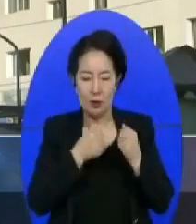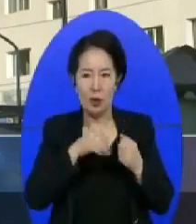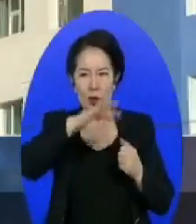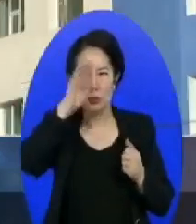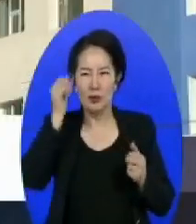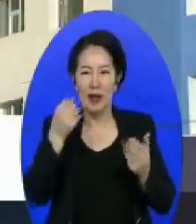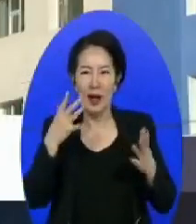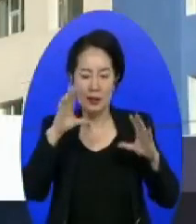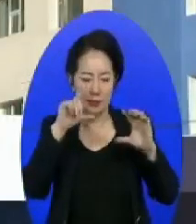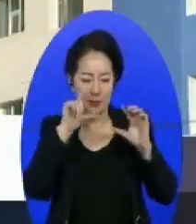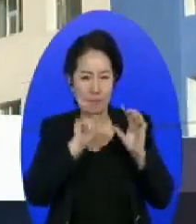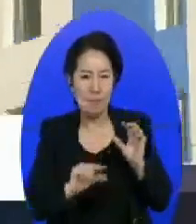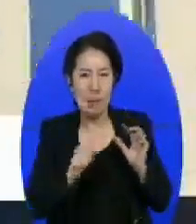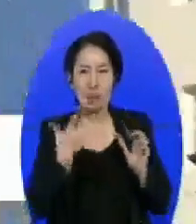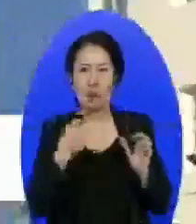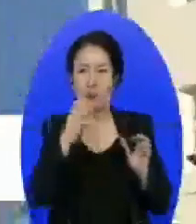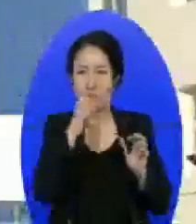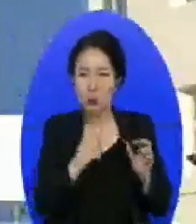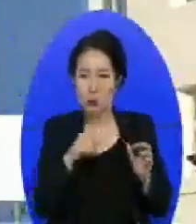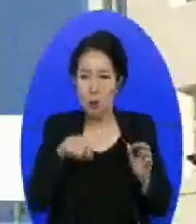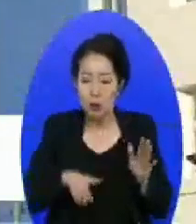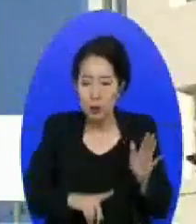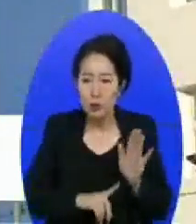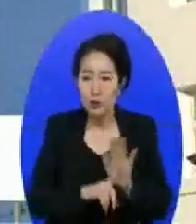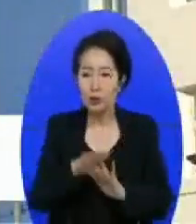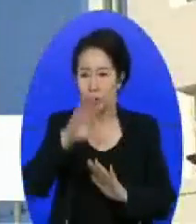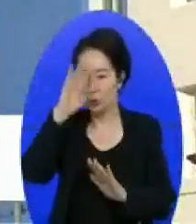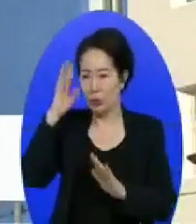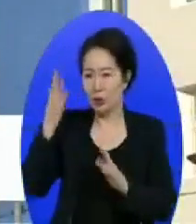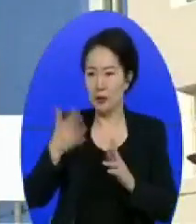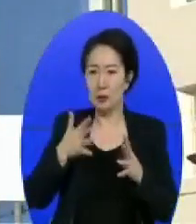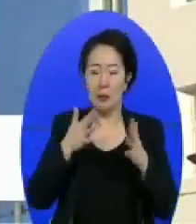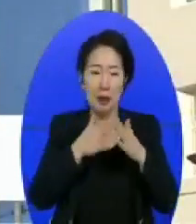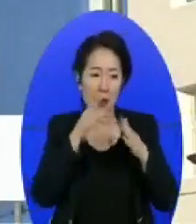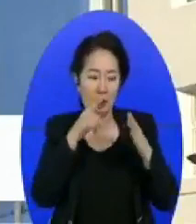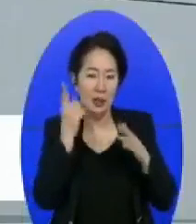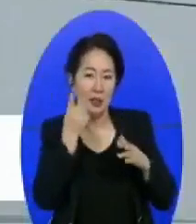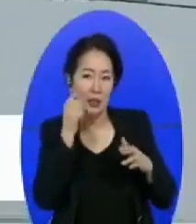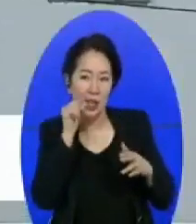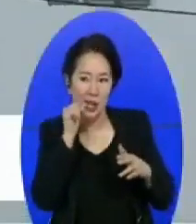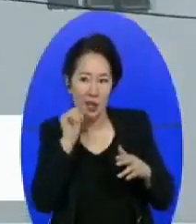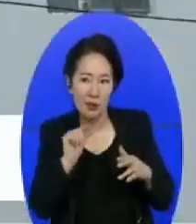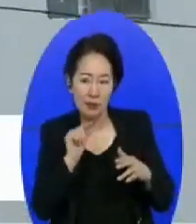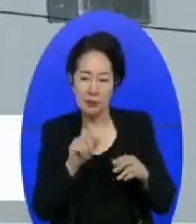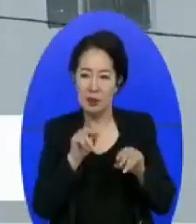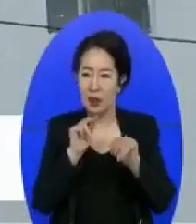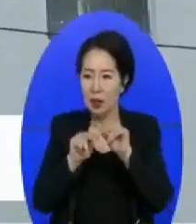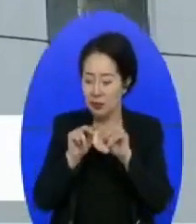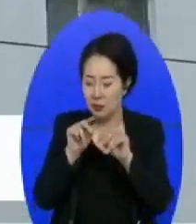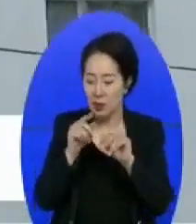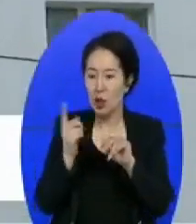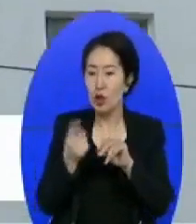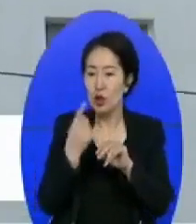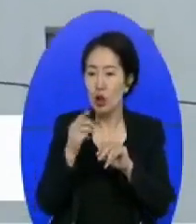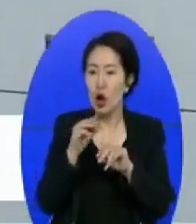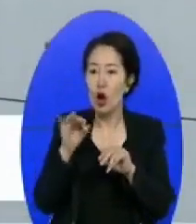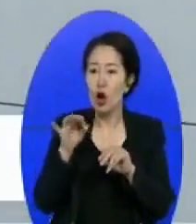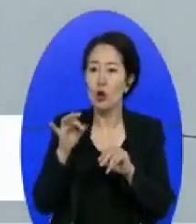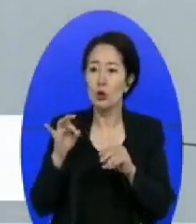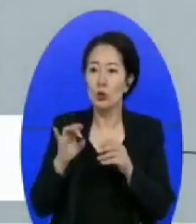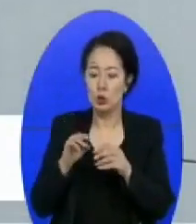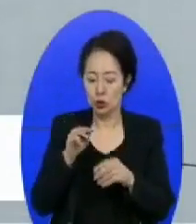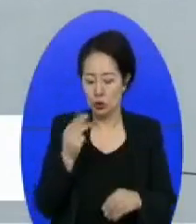тооцоолтыг гаргасан. Өнөөдрөөс эхлээд дулаалга хийлгэсэн дээрх орон сууцнуудад эрчим хүчний хэмнэлт хэмжих тоолуурыг бас байрлуулж